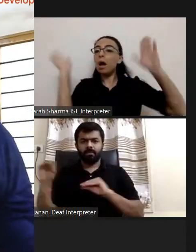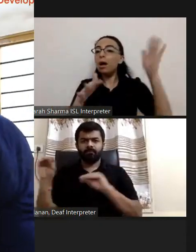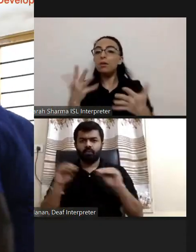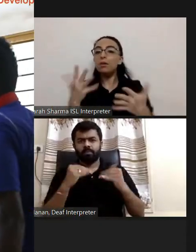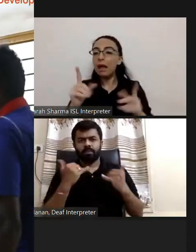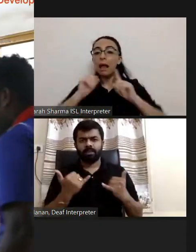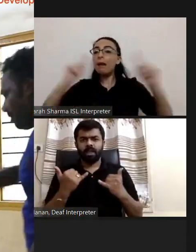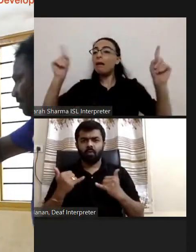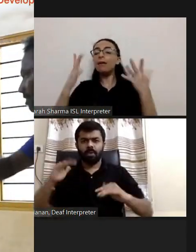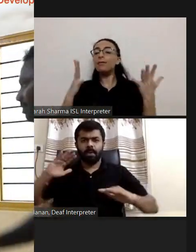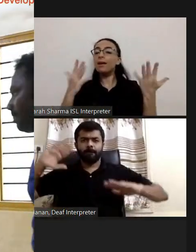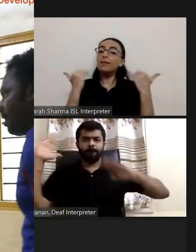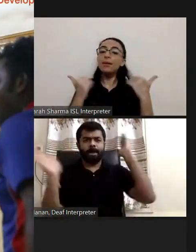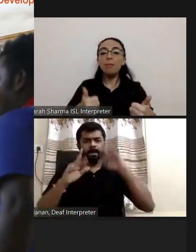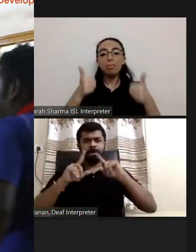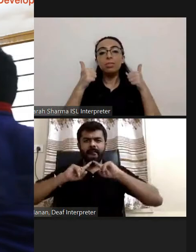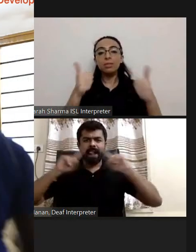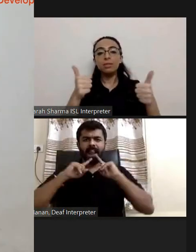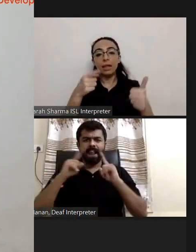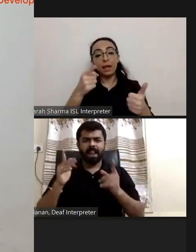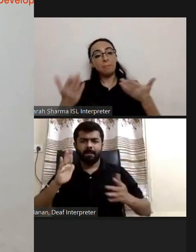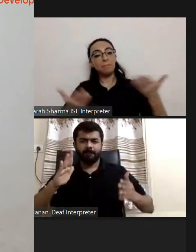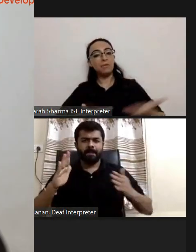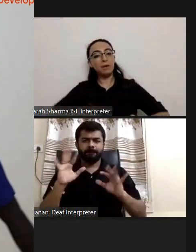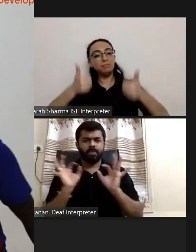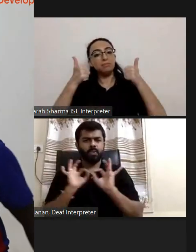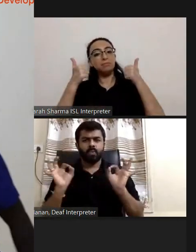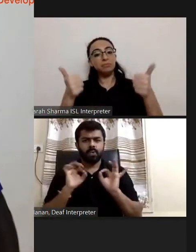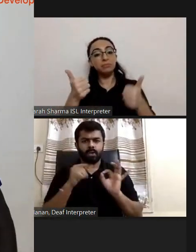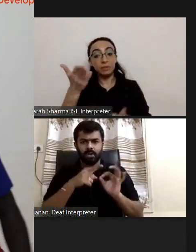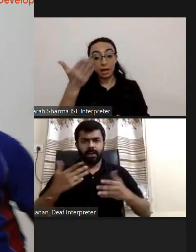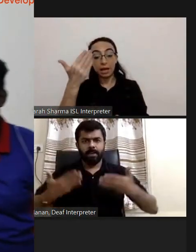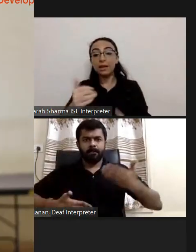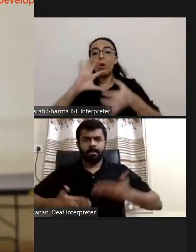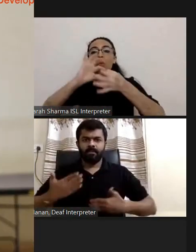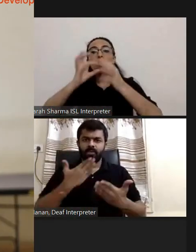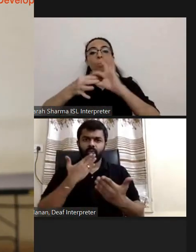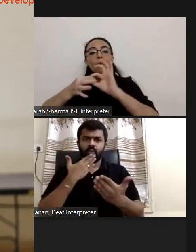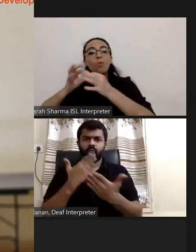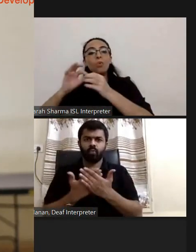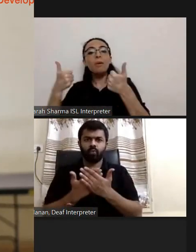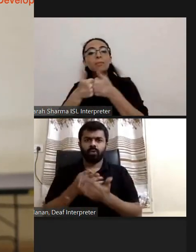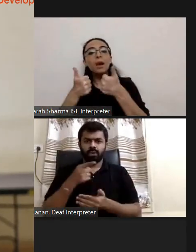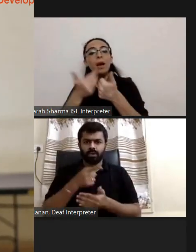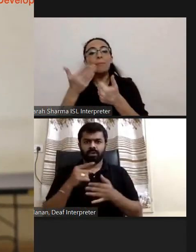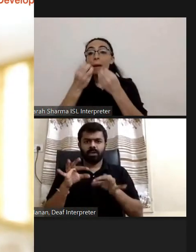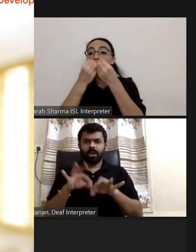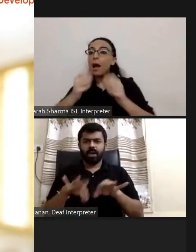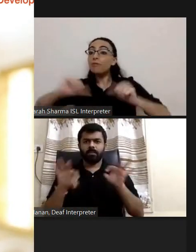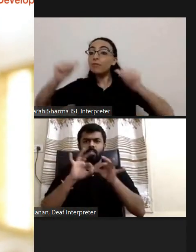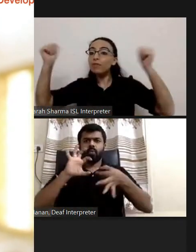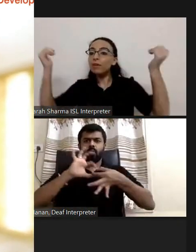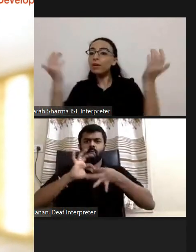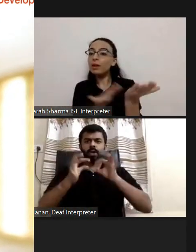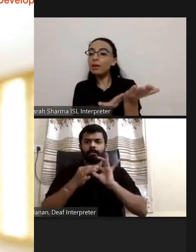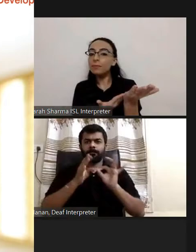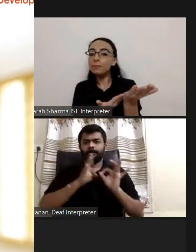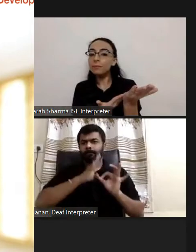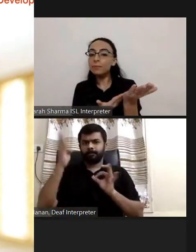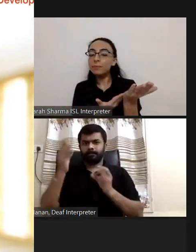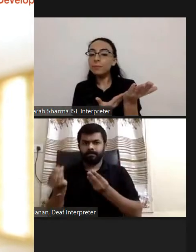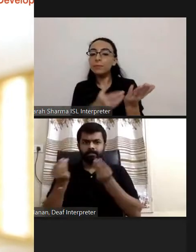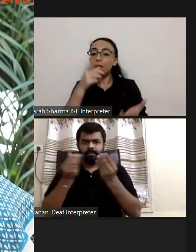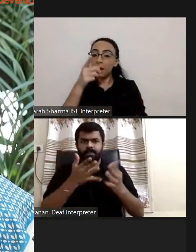నరేంద్ర ఆటల గుంపులో ఉన్నాడు. బాగా ఆడుతాడు, బాగా గెలుస్తాడు. నరేంద్ర అట్లా